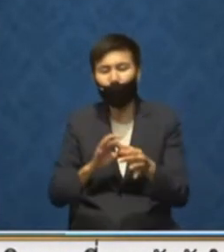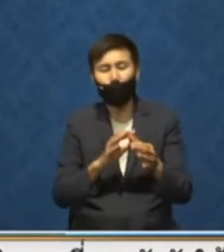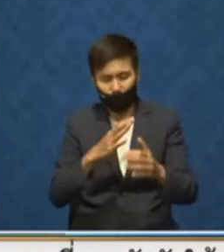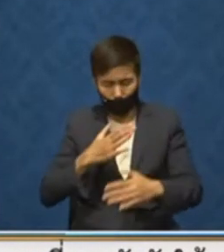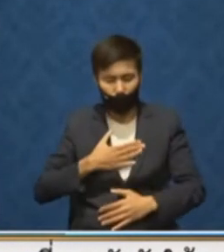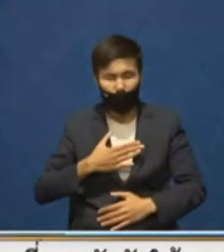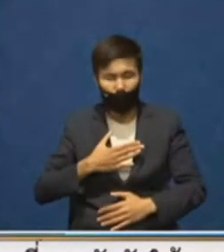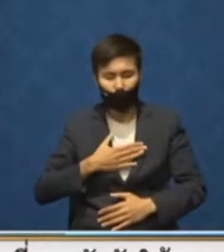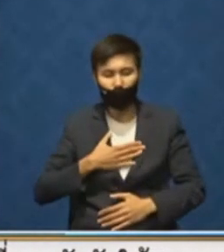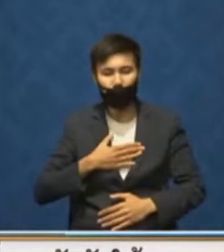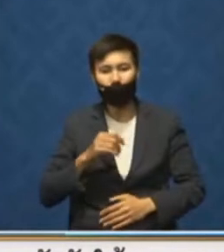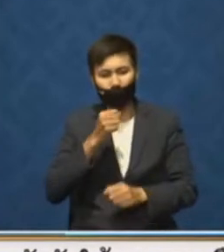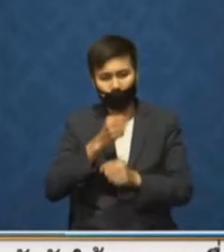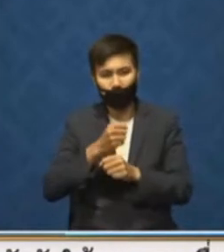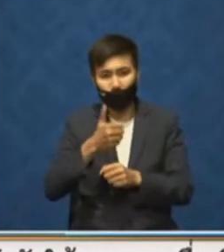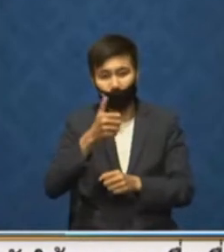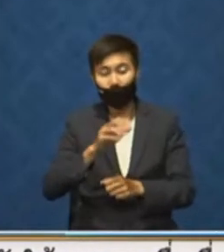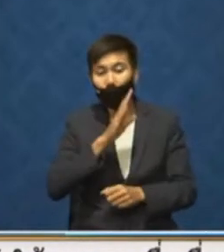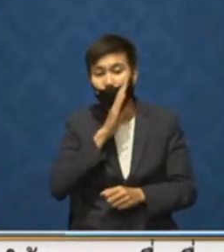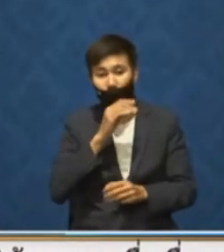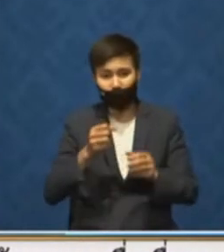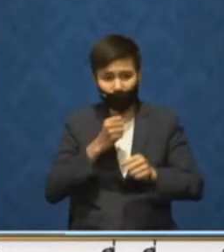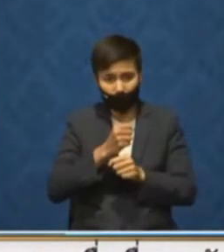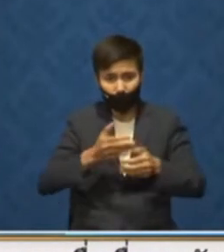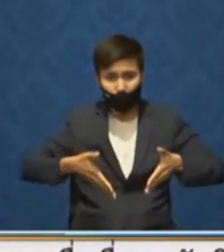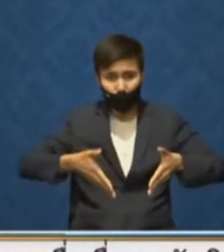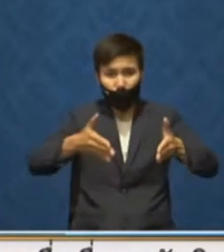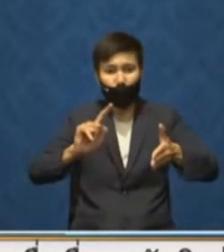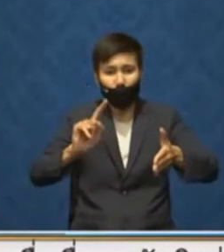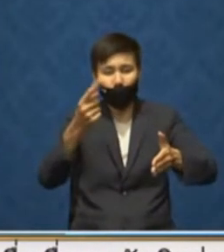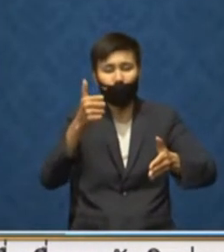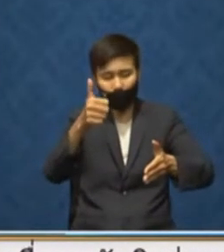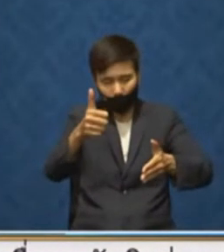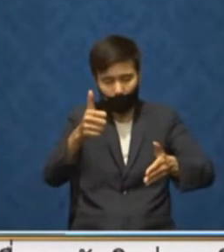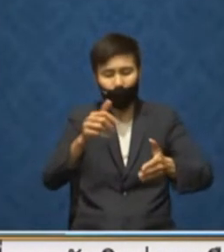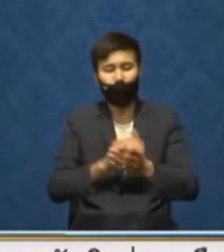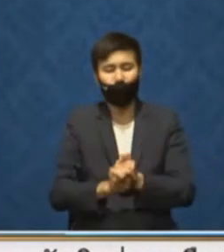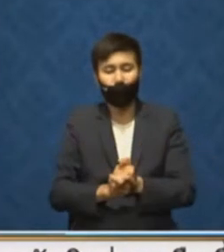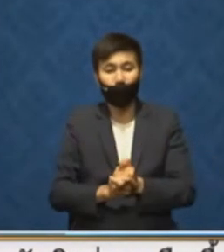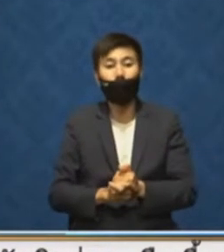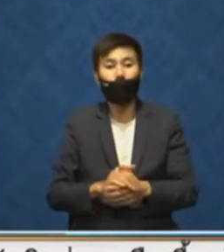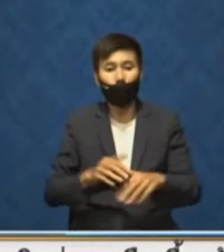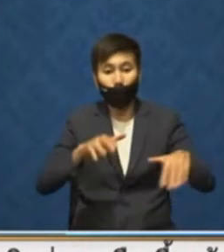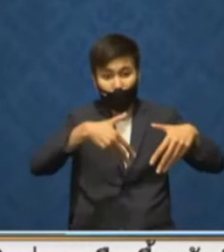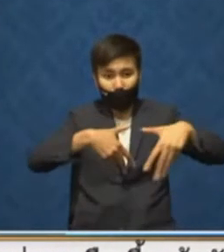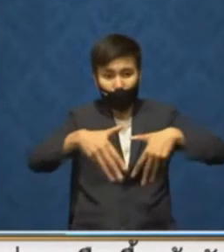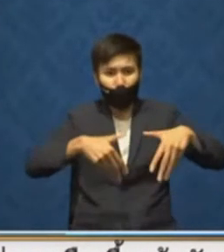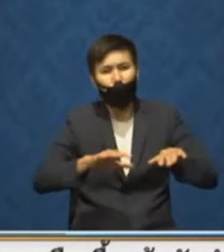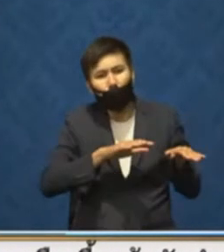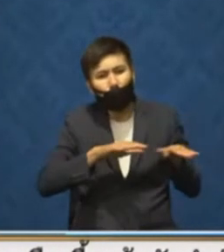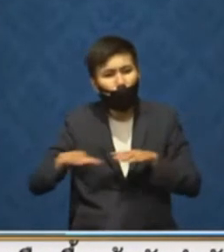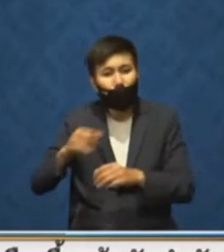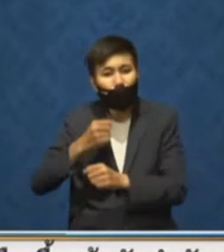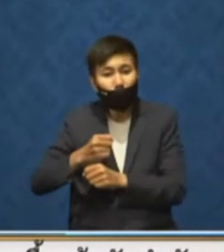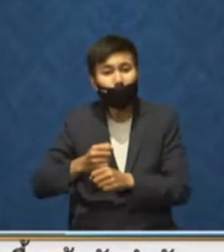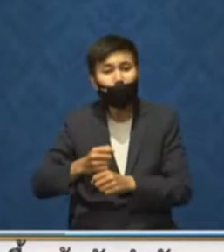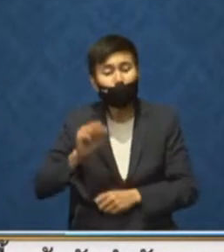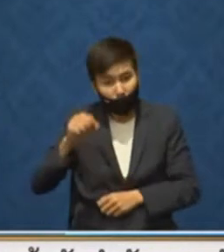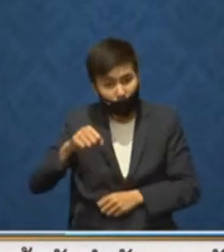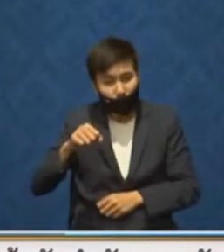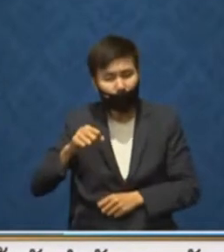นะถ้ามันสามารถต่อกันได้ทีหลังอีกเช่นมันก็ดีมันก็อย่างไรจนได้พร้อมใจหรือเปล่าหรือเองเราก็จะอยู่ที่ไหนล่ะครับ